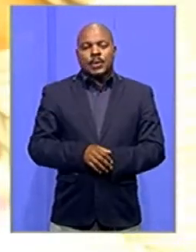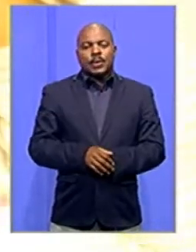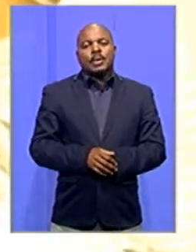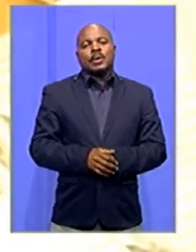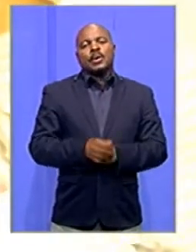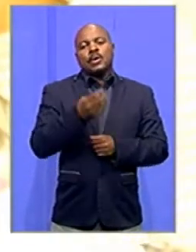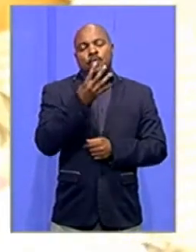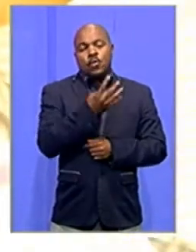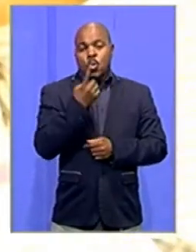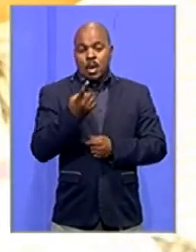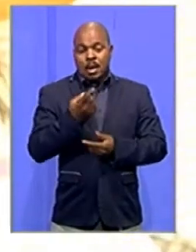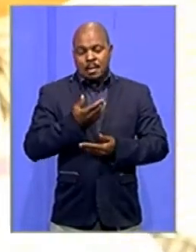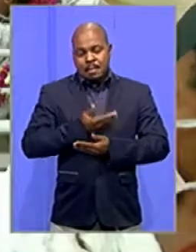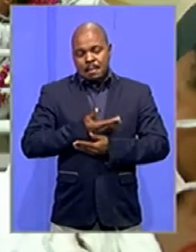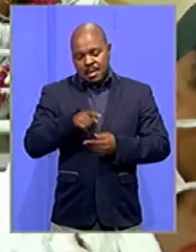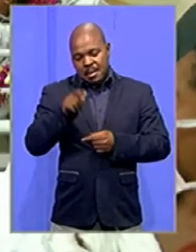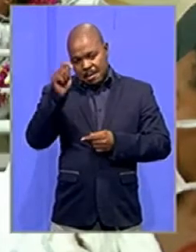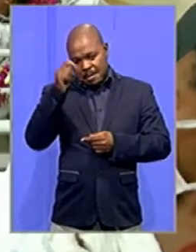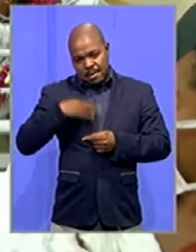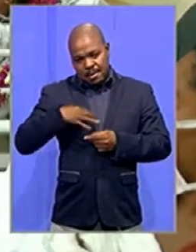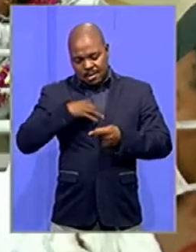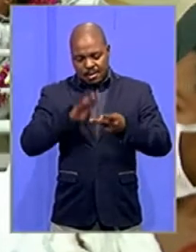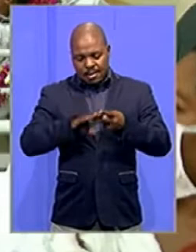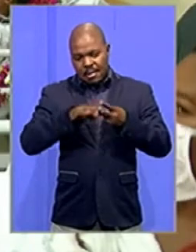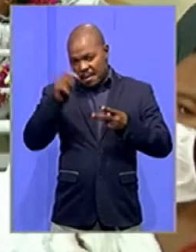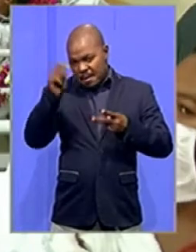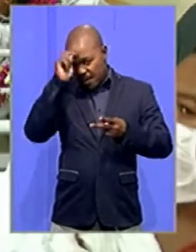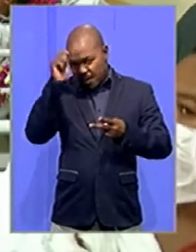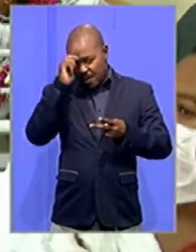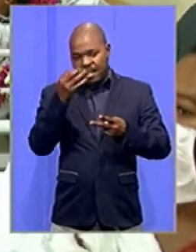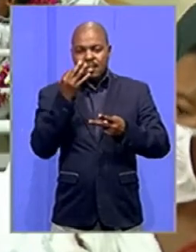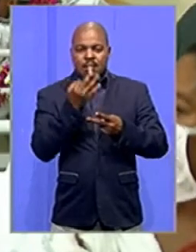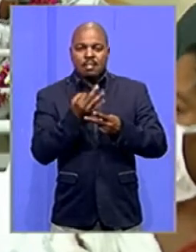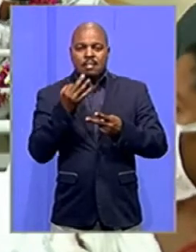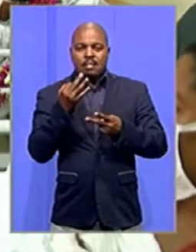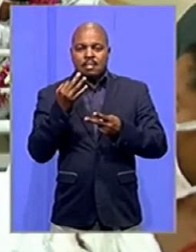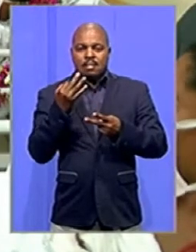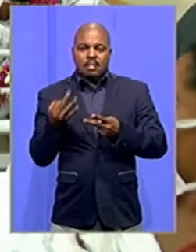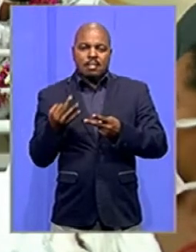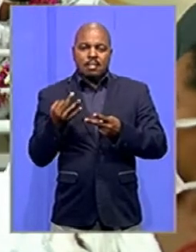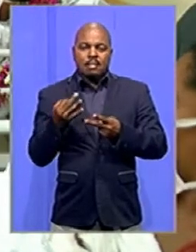40 e leng banana le bashanyana ba 33.